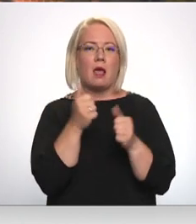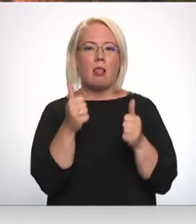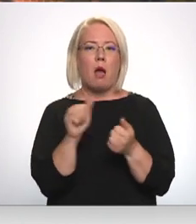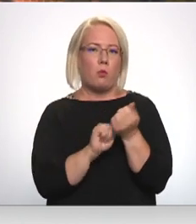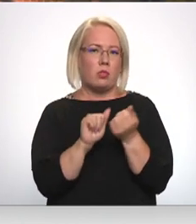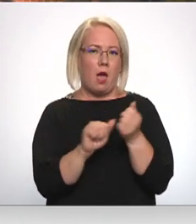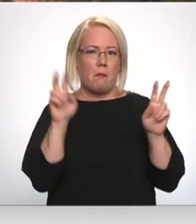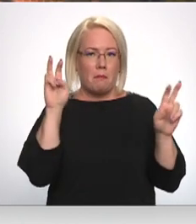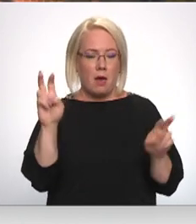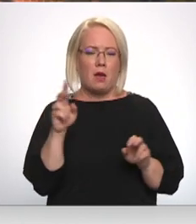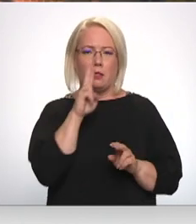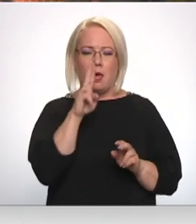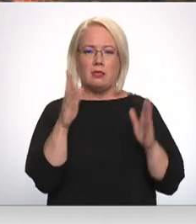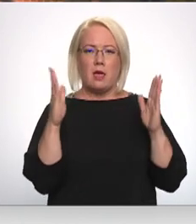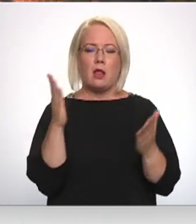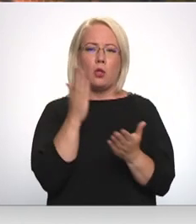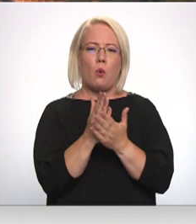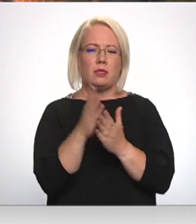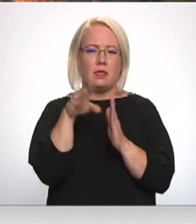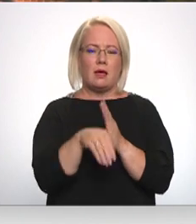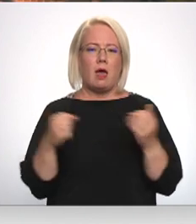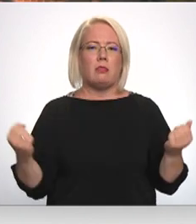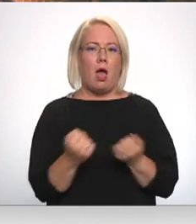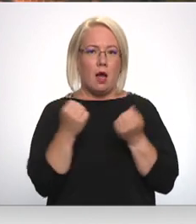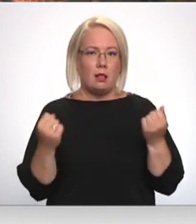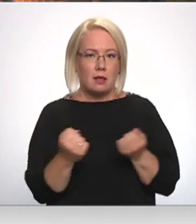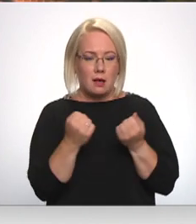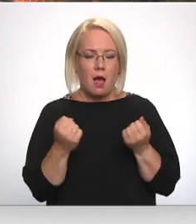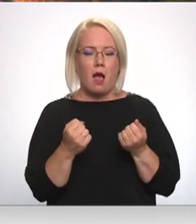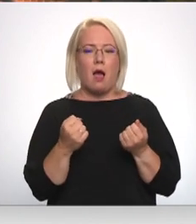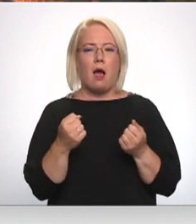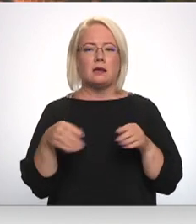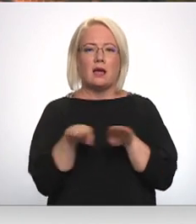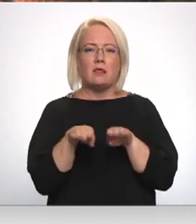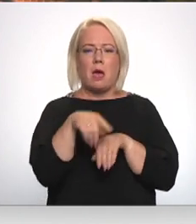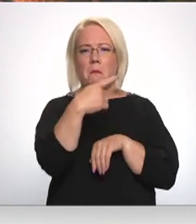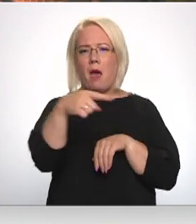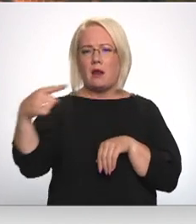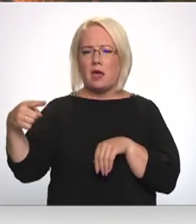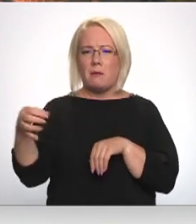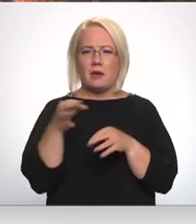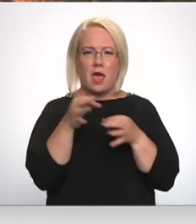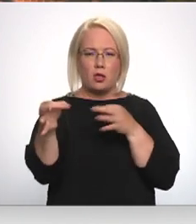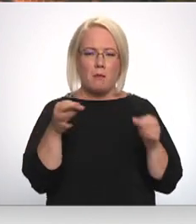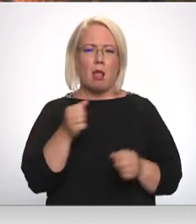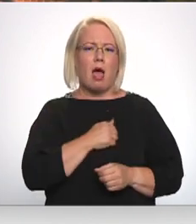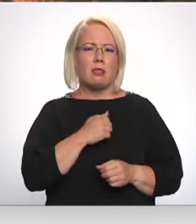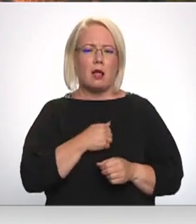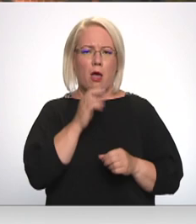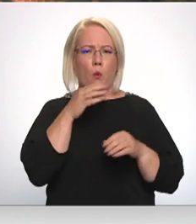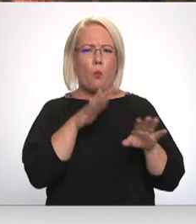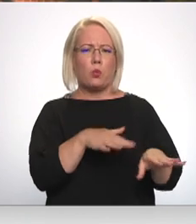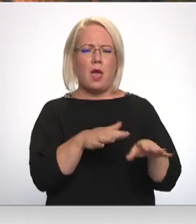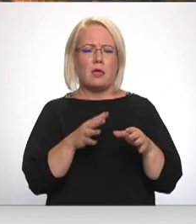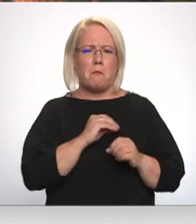tās ietvaros notika talka Narūtas upē Krāslavas novadā. Salīdzinoši ar pārējiem reģioniem Latgale ir ūdeņiem bagātākā, un līdzīga